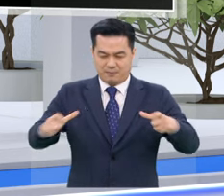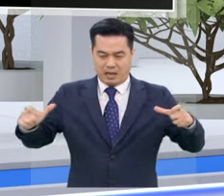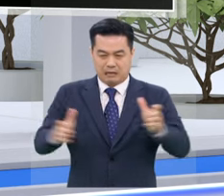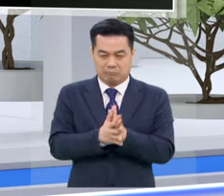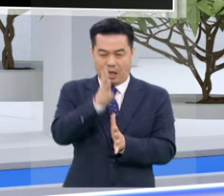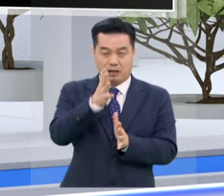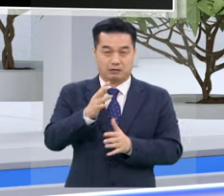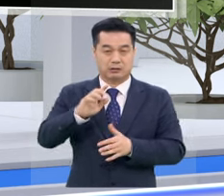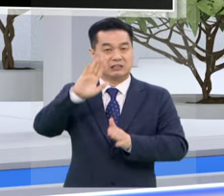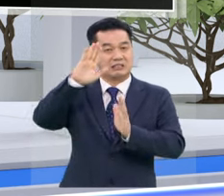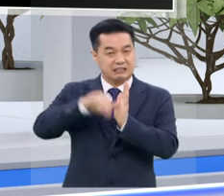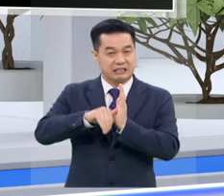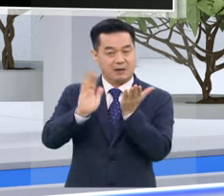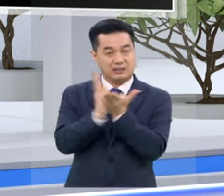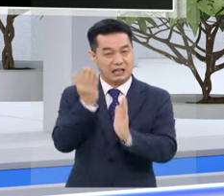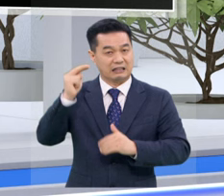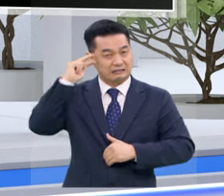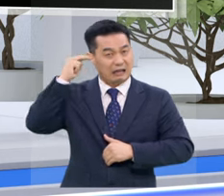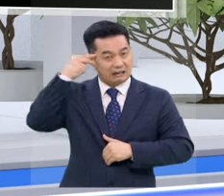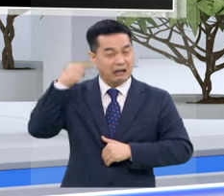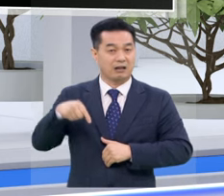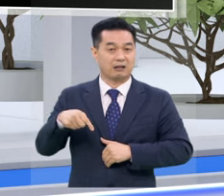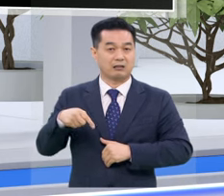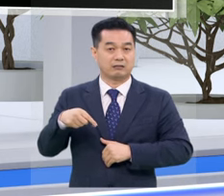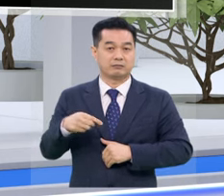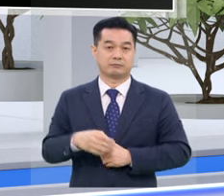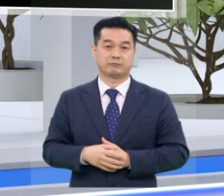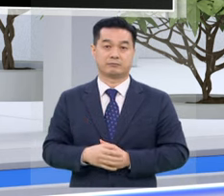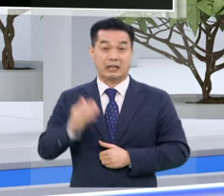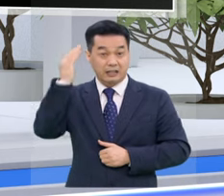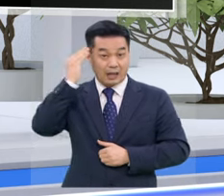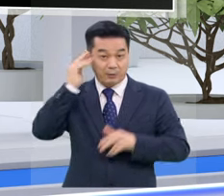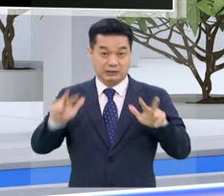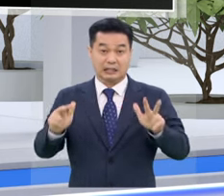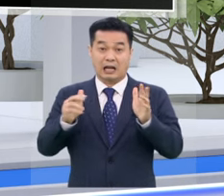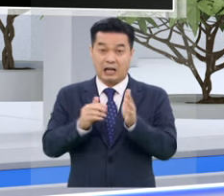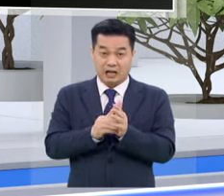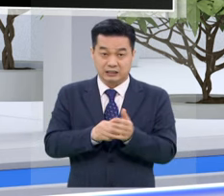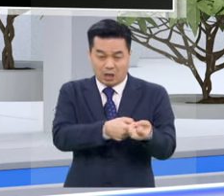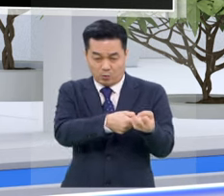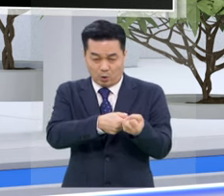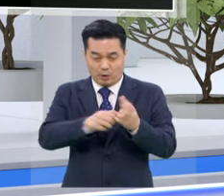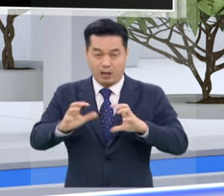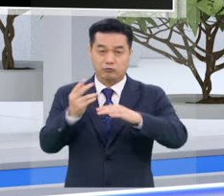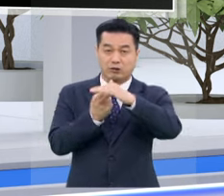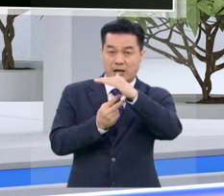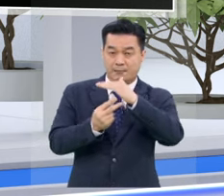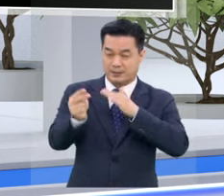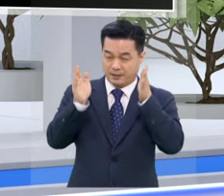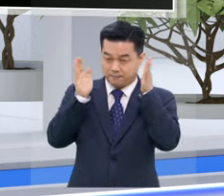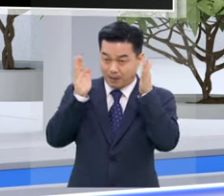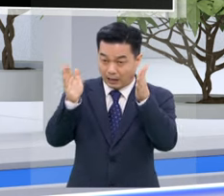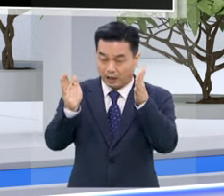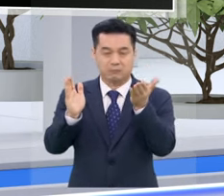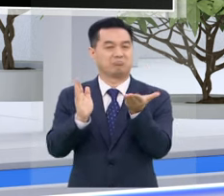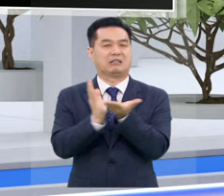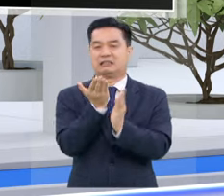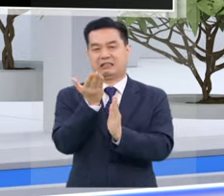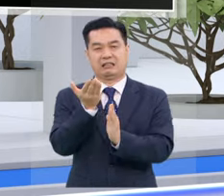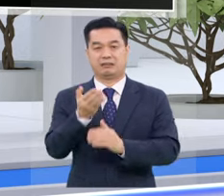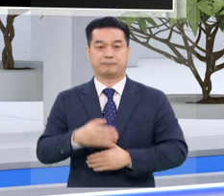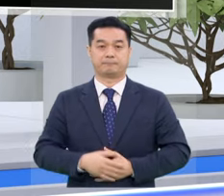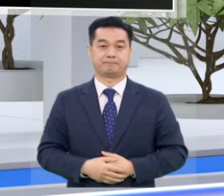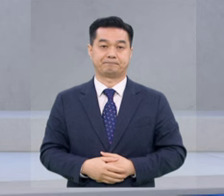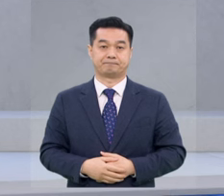착오적인 수도권 일극 체제이다 대한민국이 여태껏 끌고 왔던 국가비전 정책 방향을 역행하는